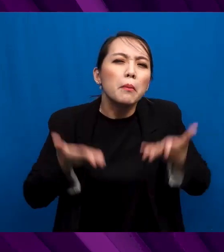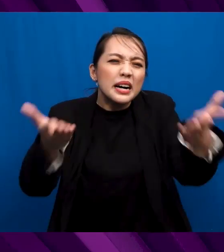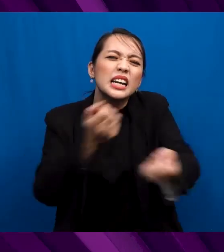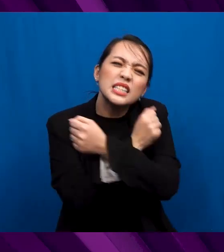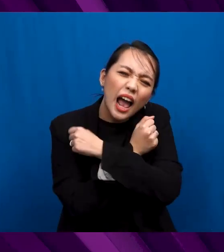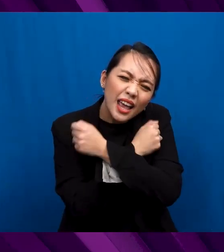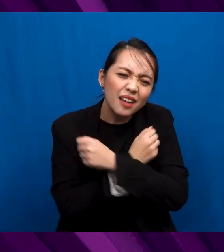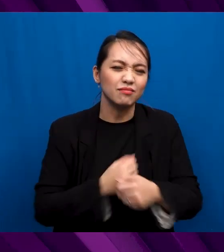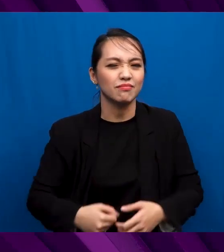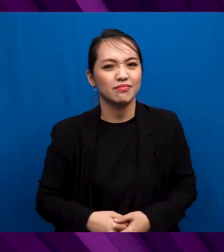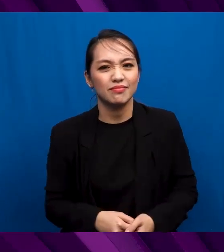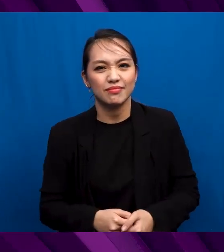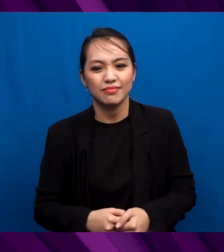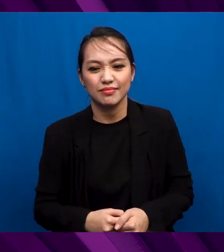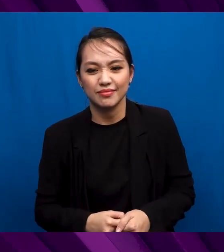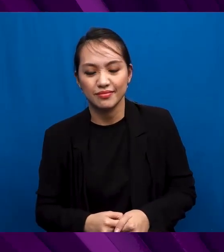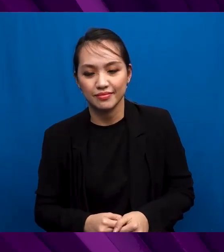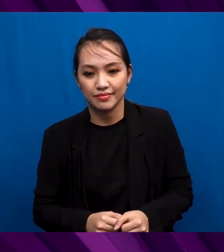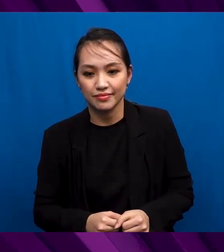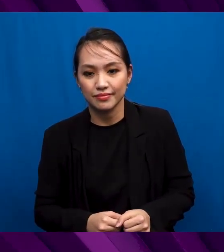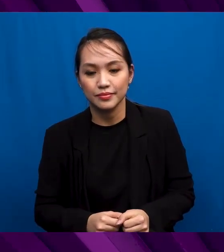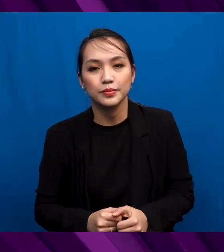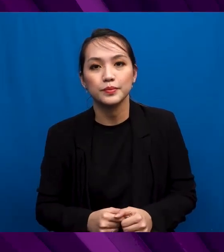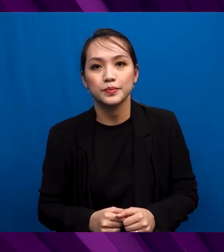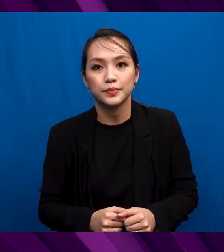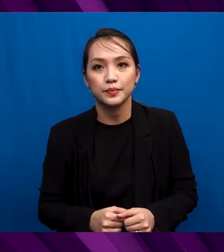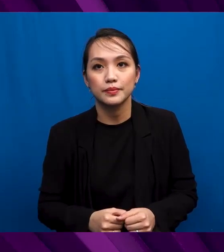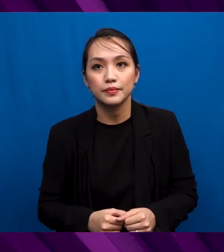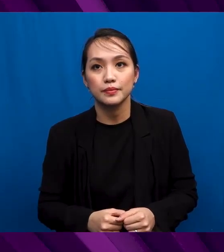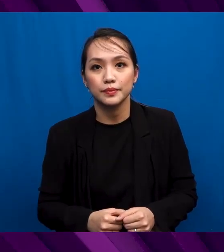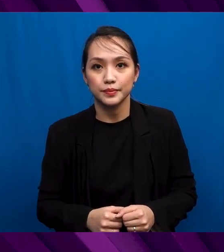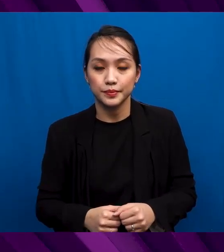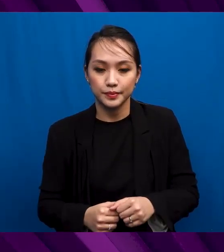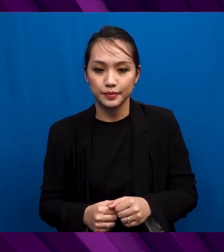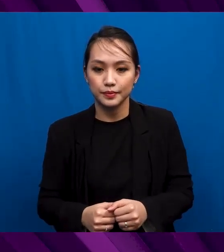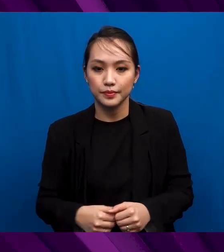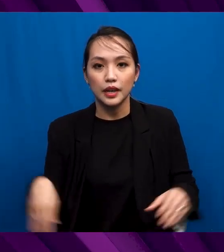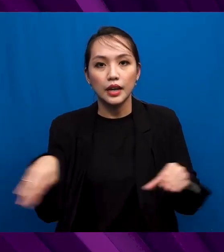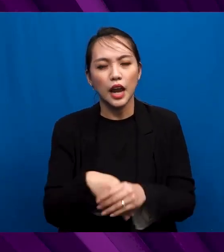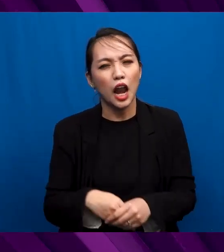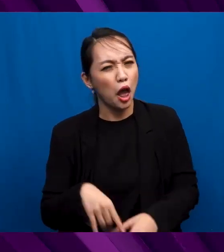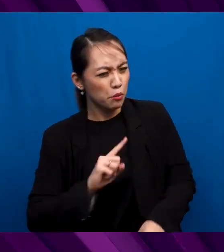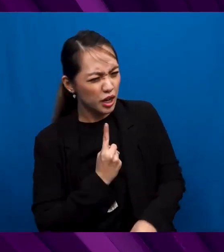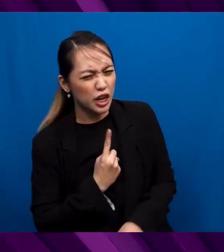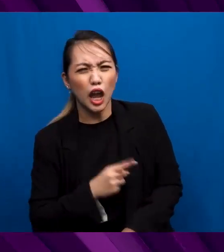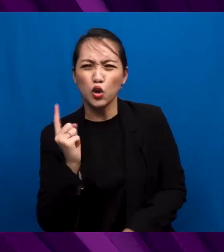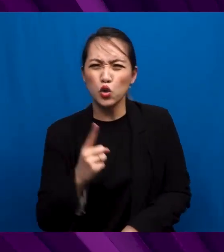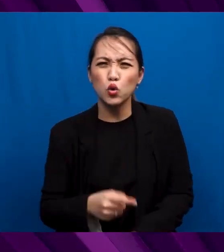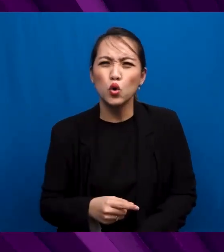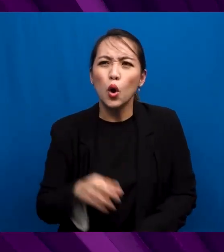apa, itu nomor 2. Atau bahkan nomor kesekian. Di dalam dirinya itu loh ada kesaksian iman. Kalau Tuhan itu